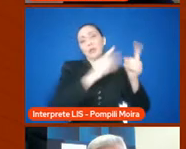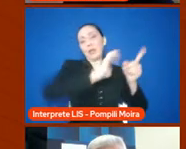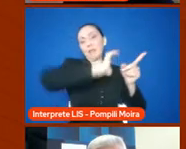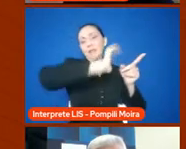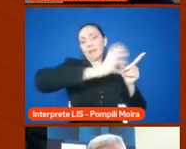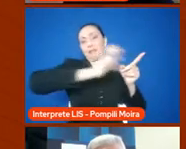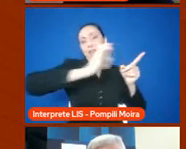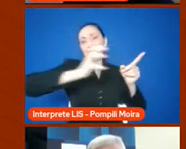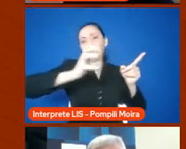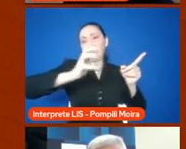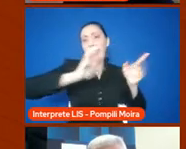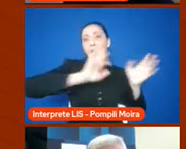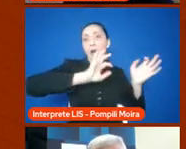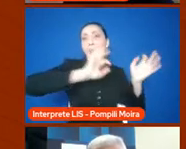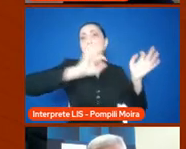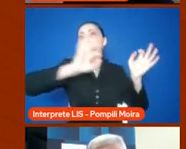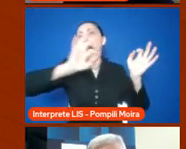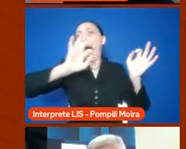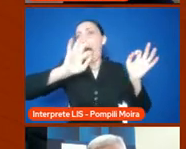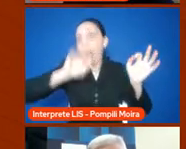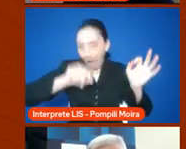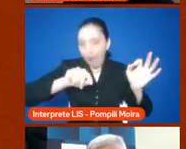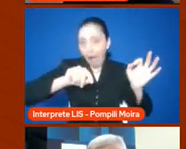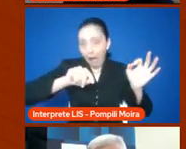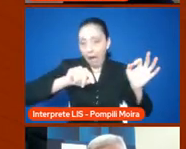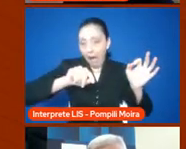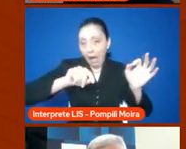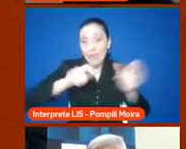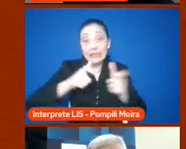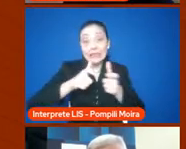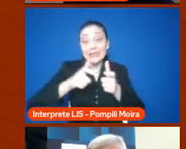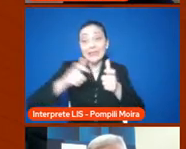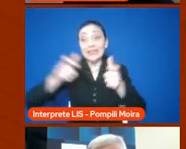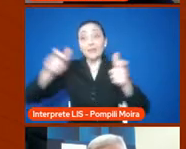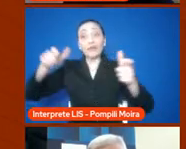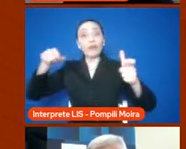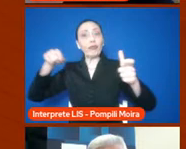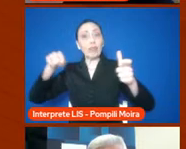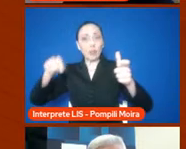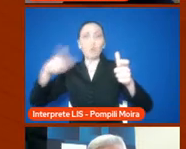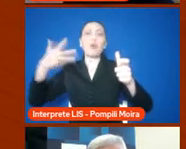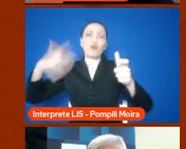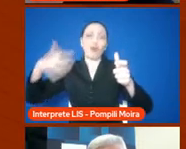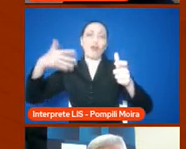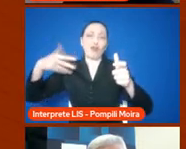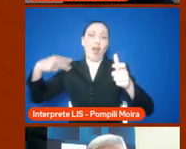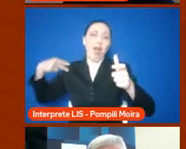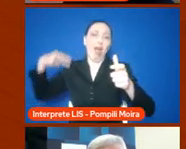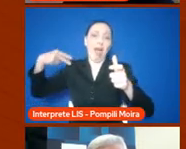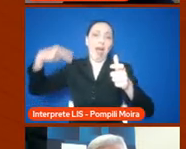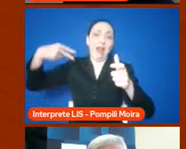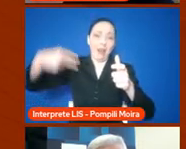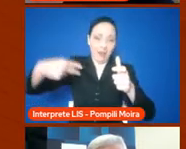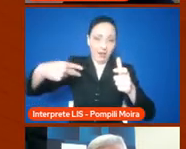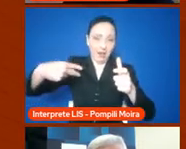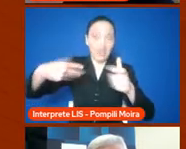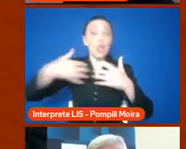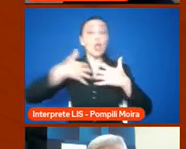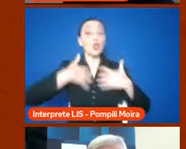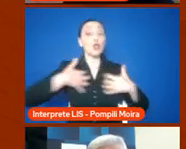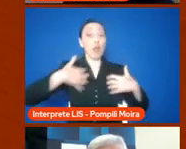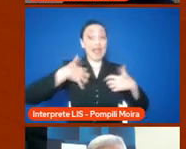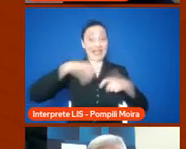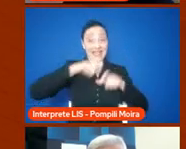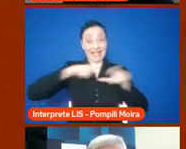insieme a colpire un modello di sviluppo che da tempo gli scienziati, gli economisti, non